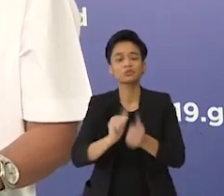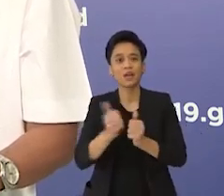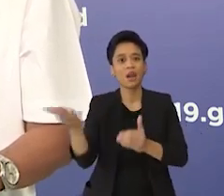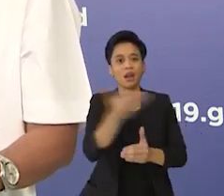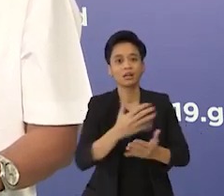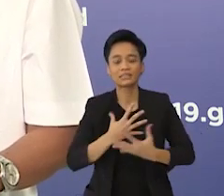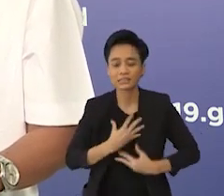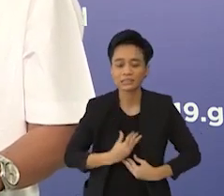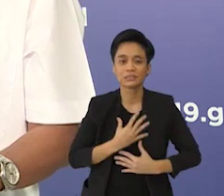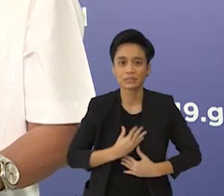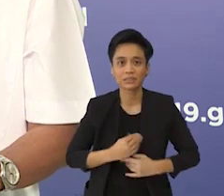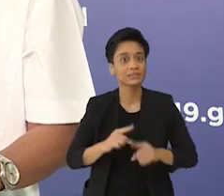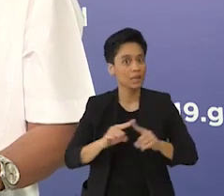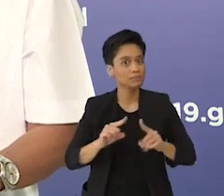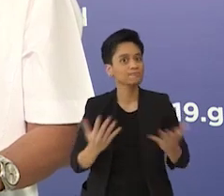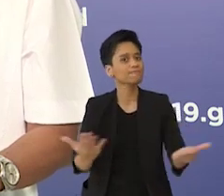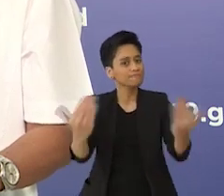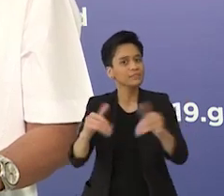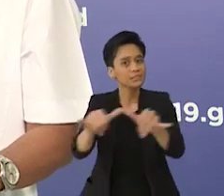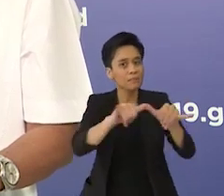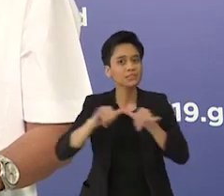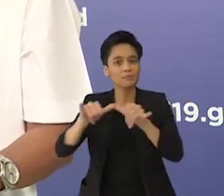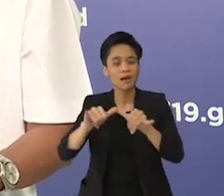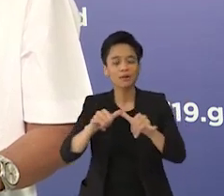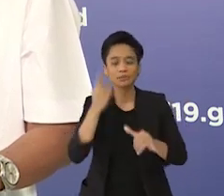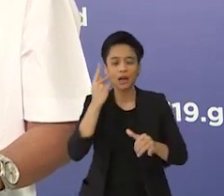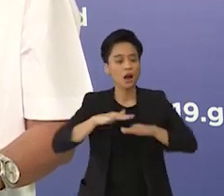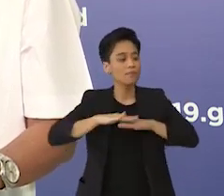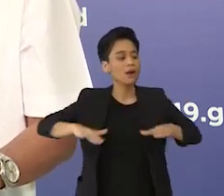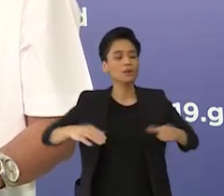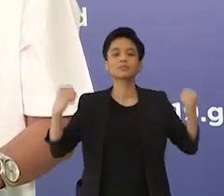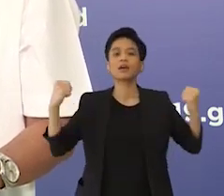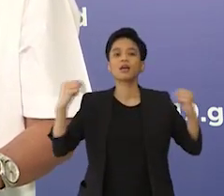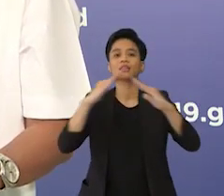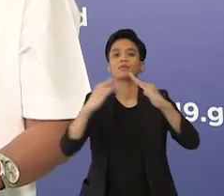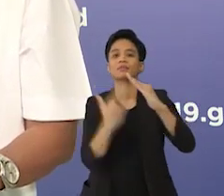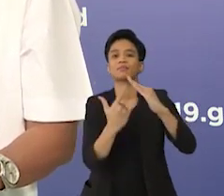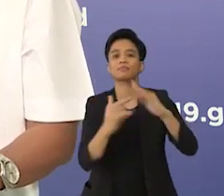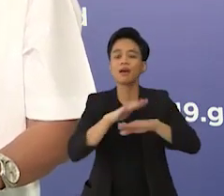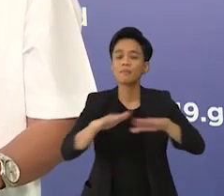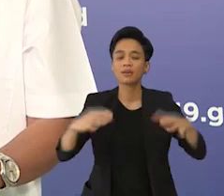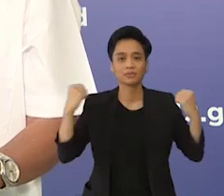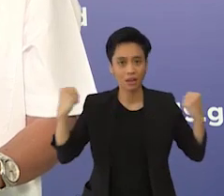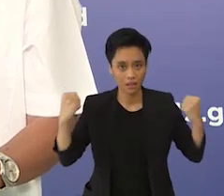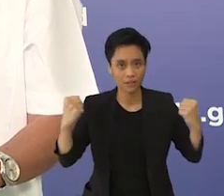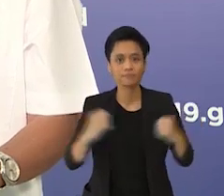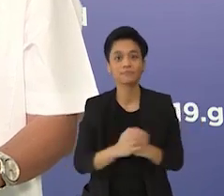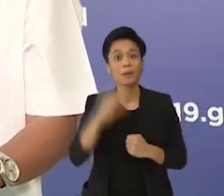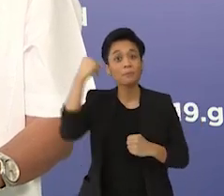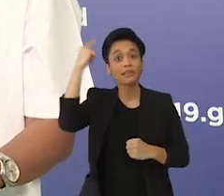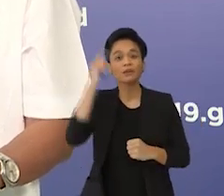itu mari bersama-sama tetap aman dan sehat di rumah pemerintah akan bekerja keras